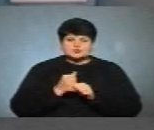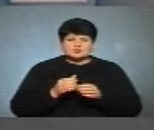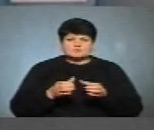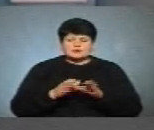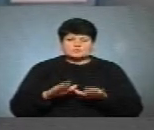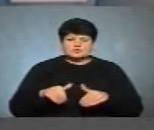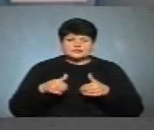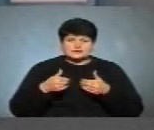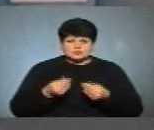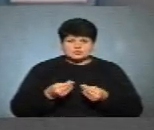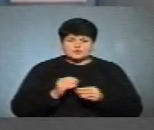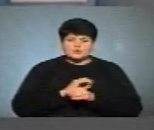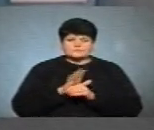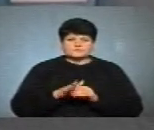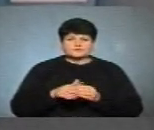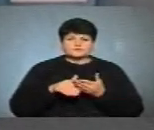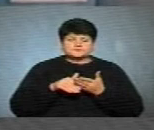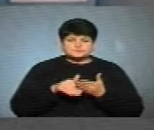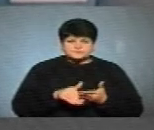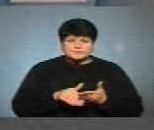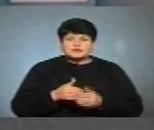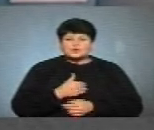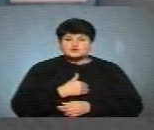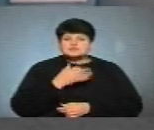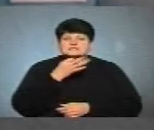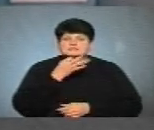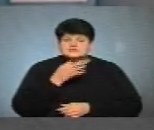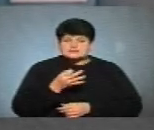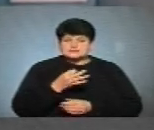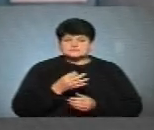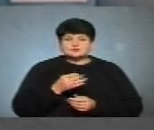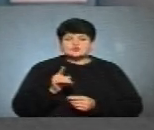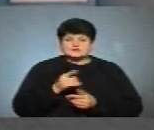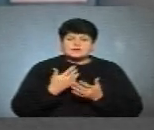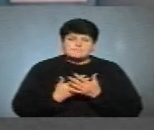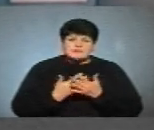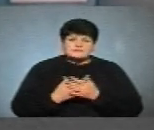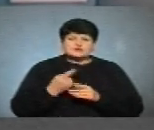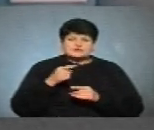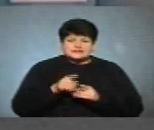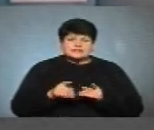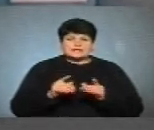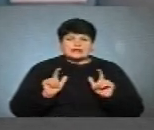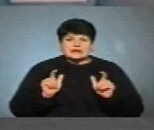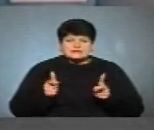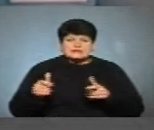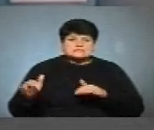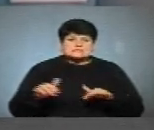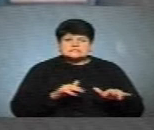наданню ковід-допомоги. Але хочу відзначити, що, напевно, все-таки ті карантинні заходи,